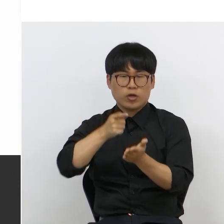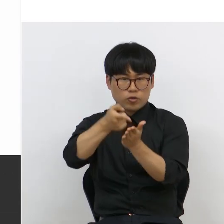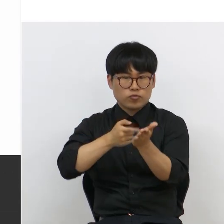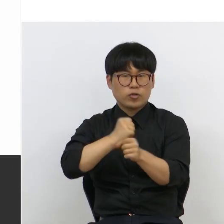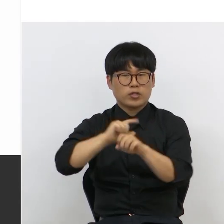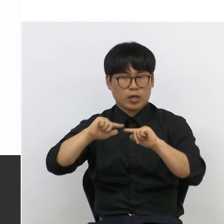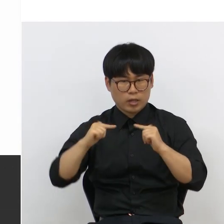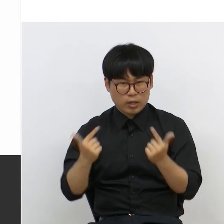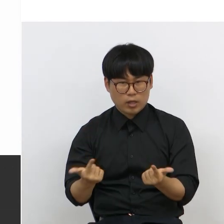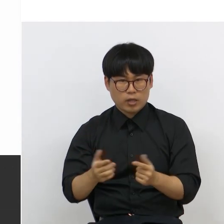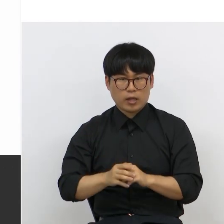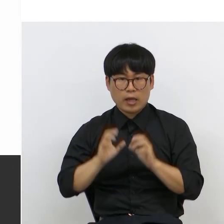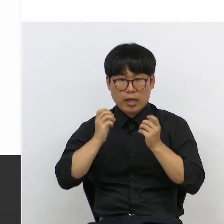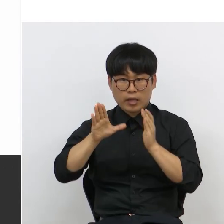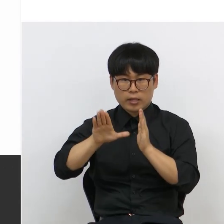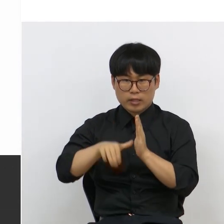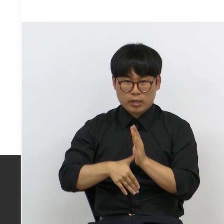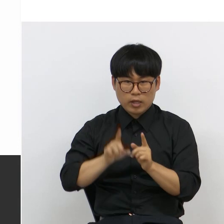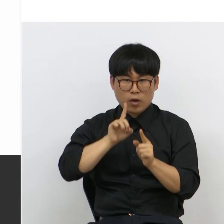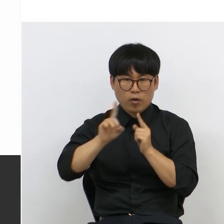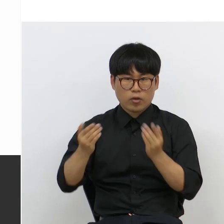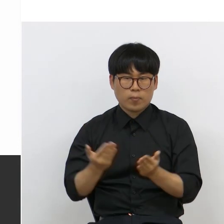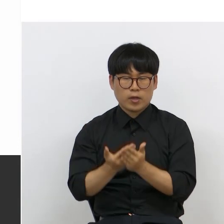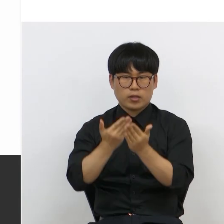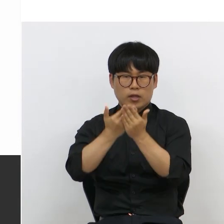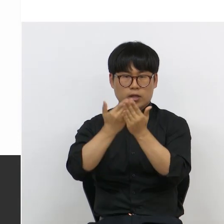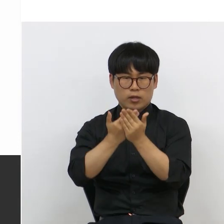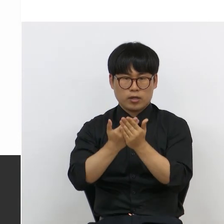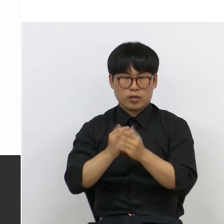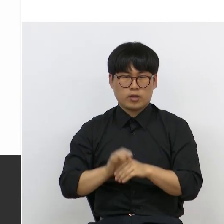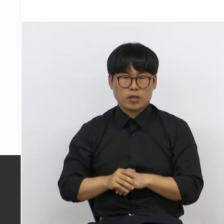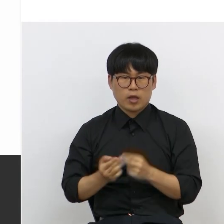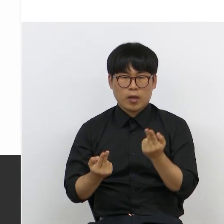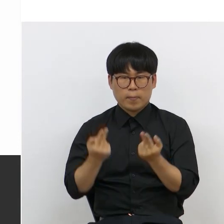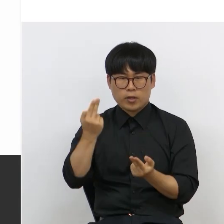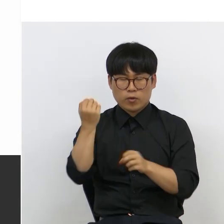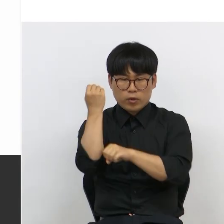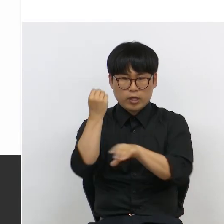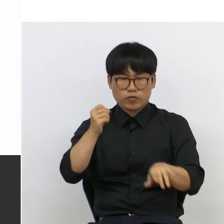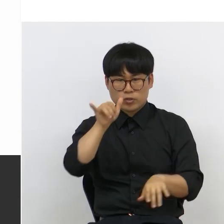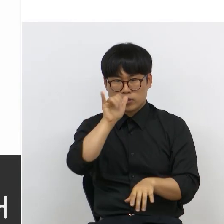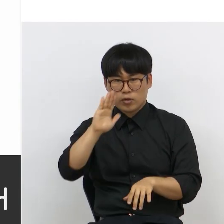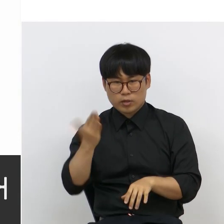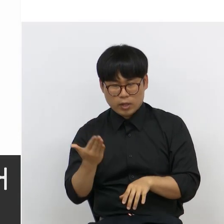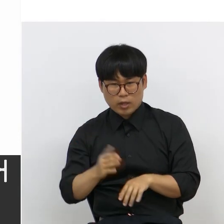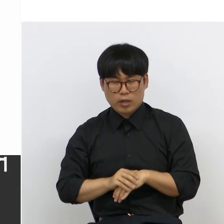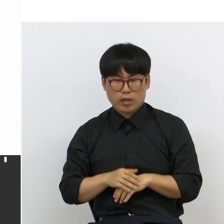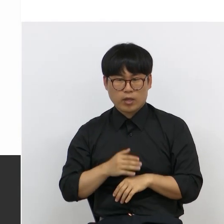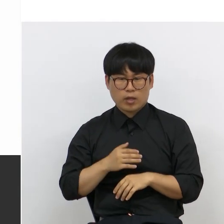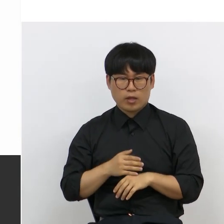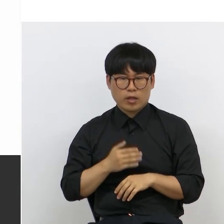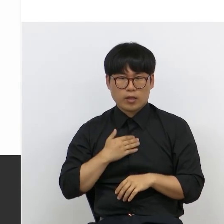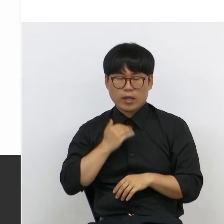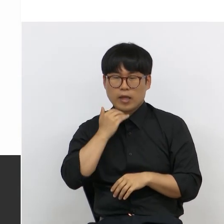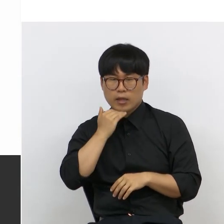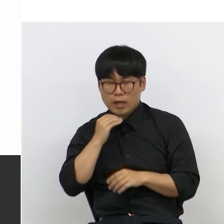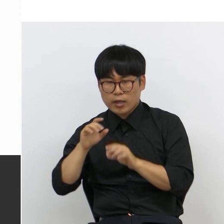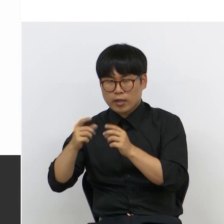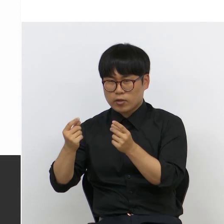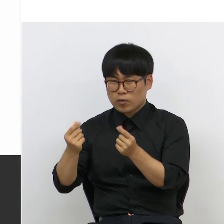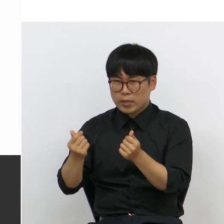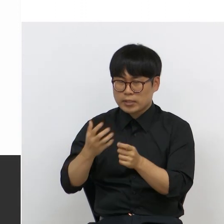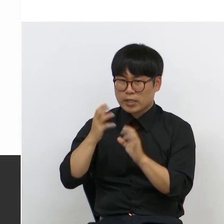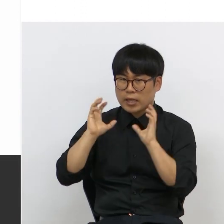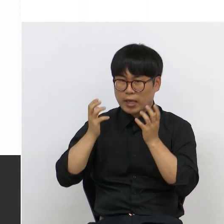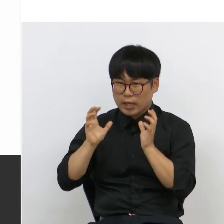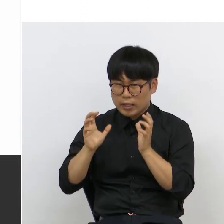정상인 아이들도 발달을 하죠. 언어가. 그래서 비교 기준이 있어야 됩니다. 정상인 언어, 자기 나이 또래의 정상인 언어, 그리고 내가 보청기를